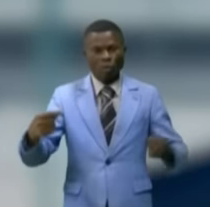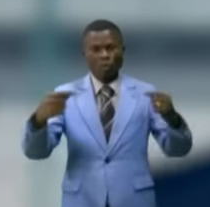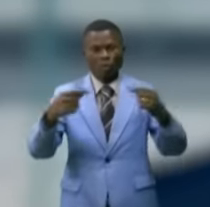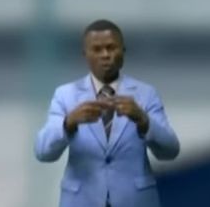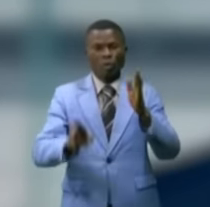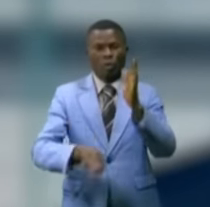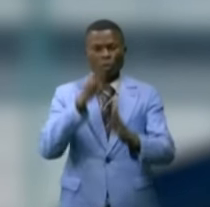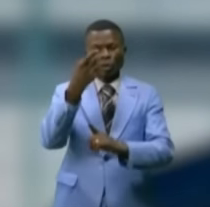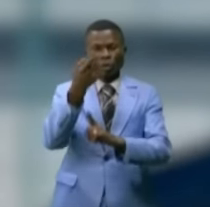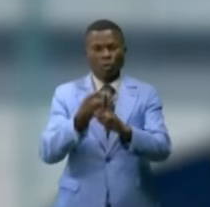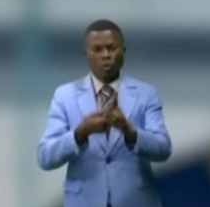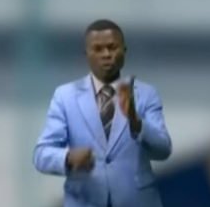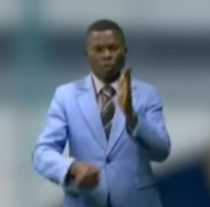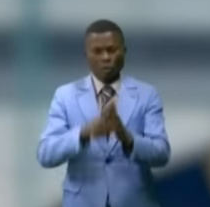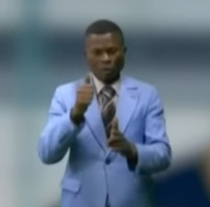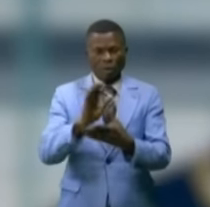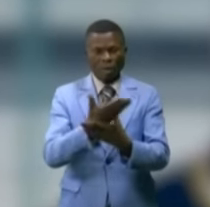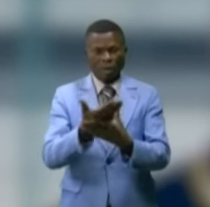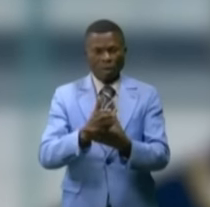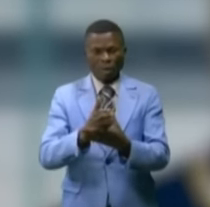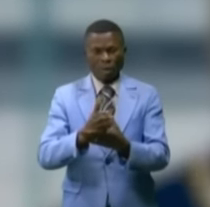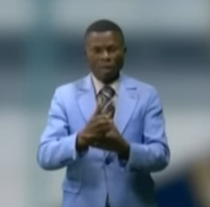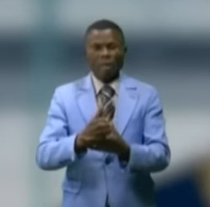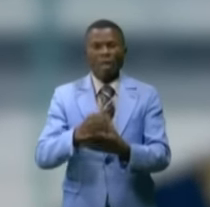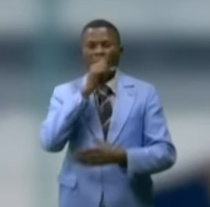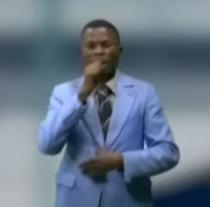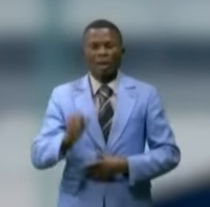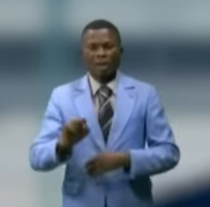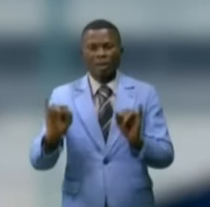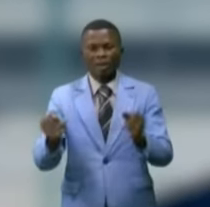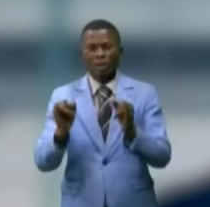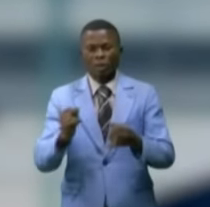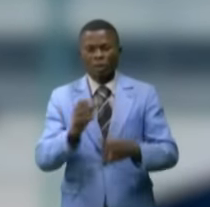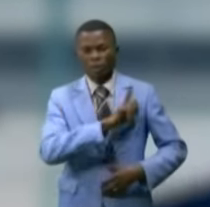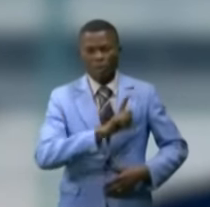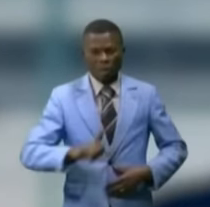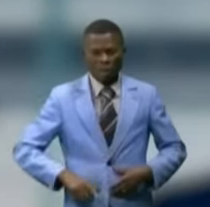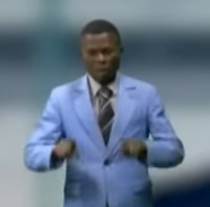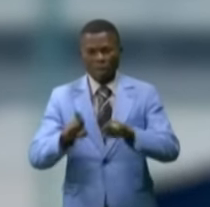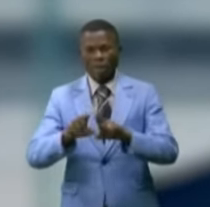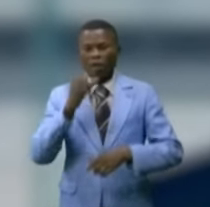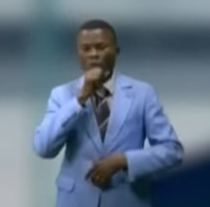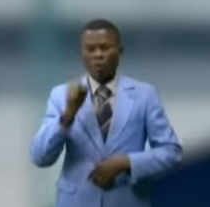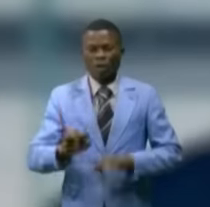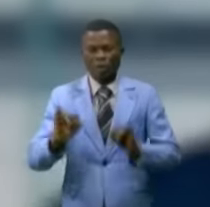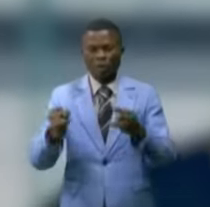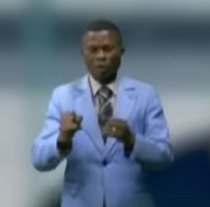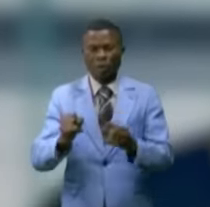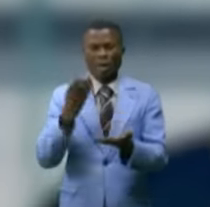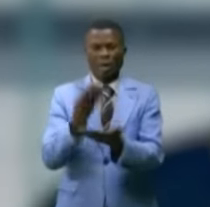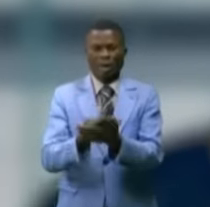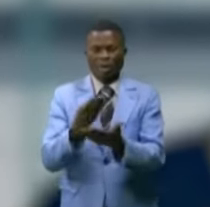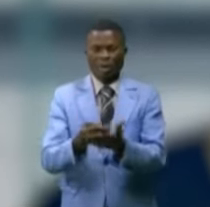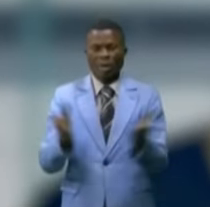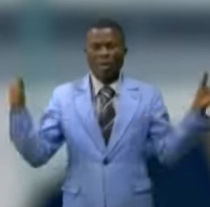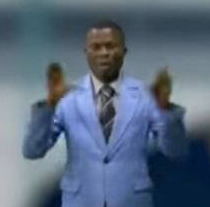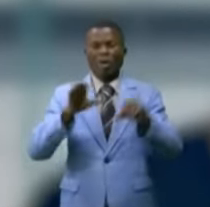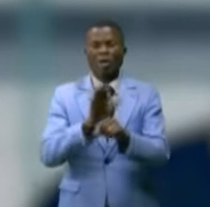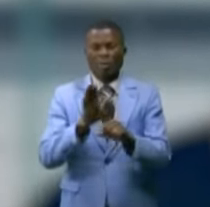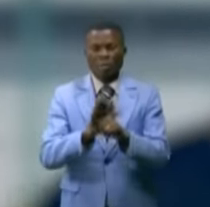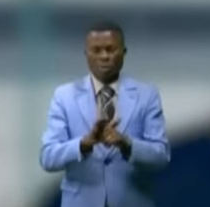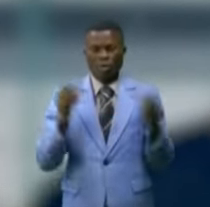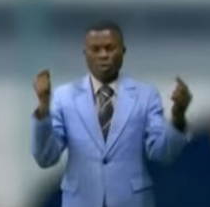12 novembre entre les gens de la RDC ainsi que les gens de Barça. Venez y nombreux, venez assister à un match de